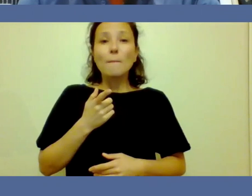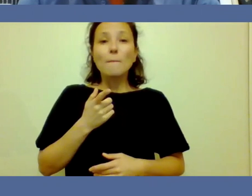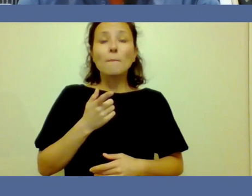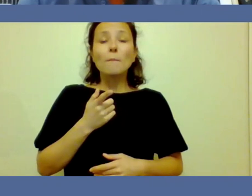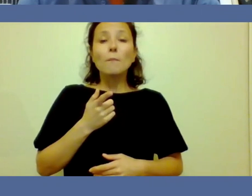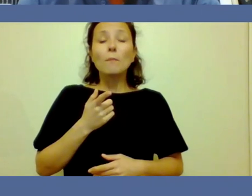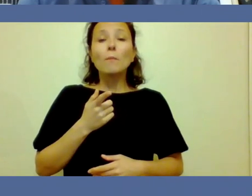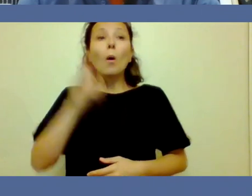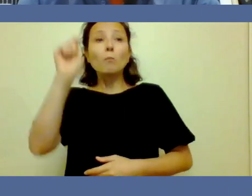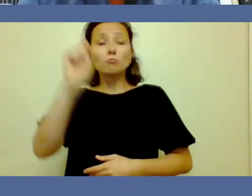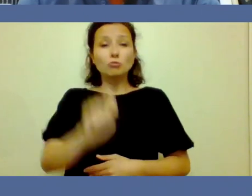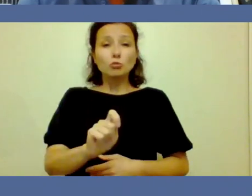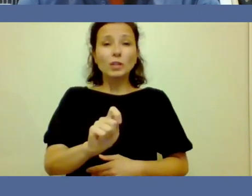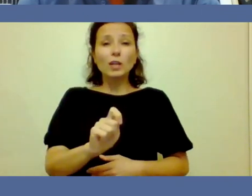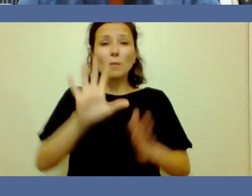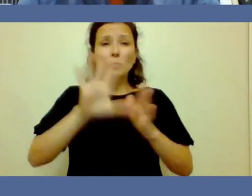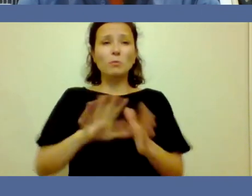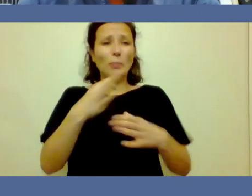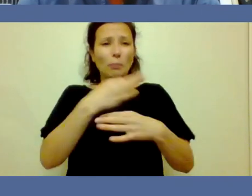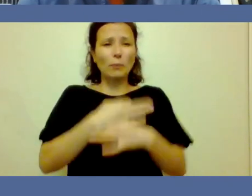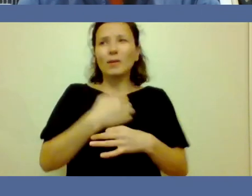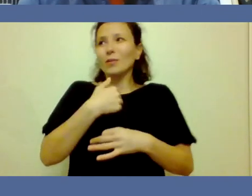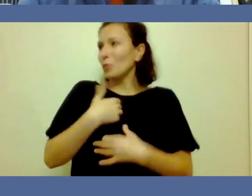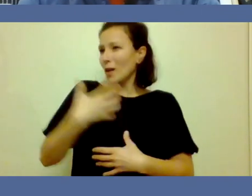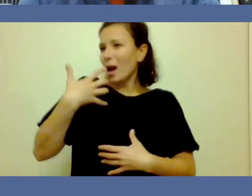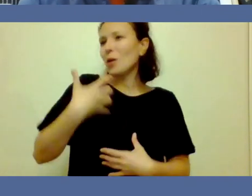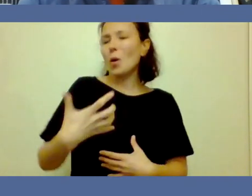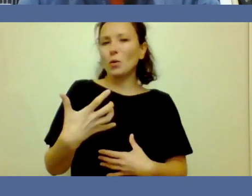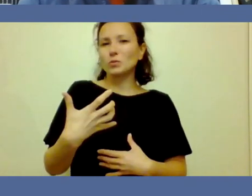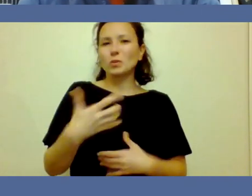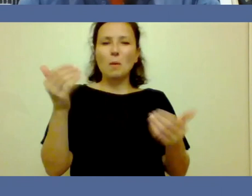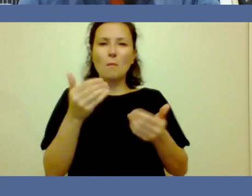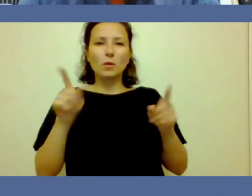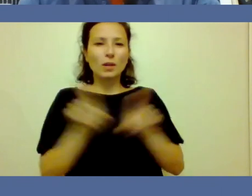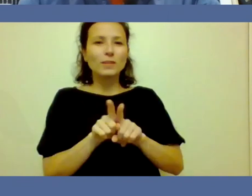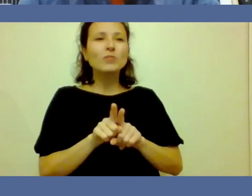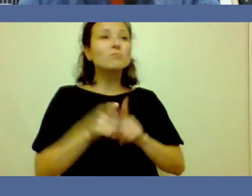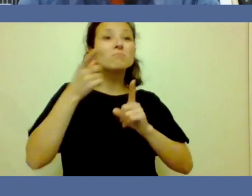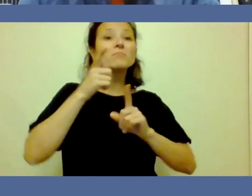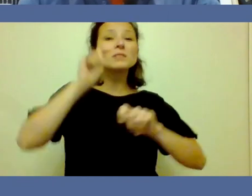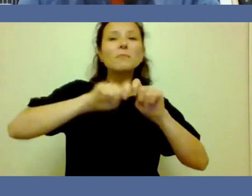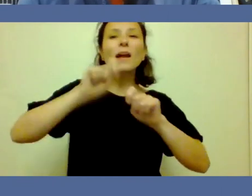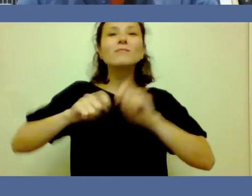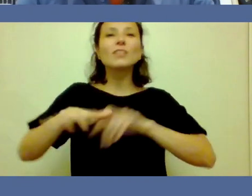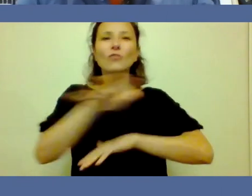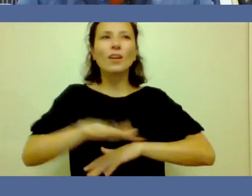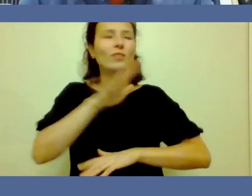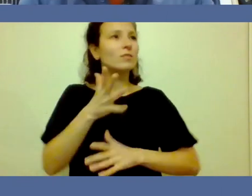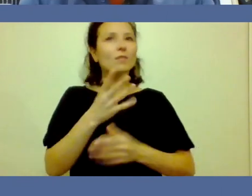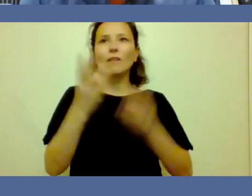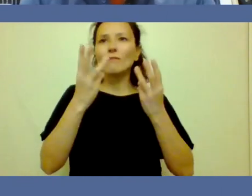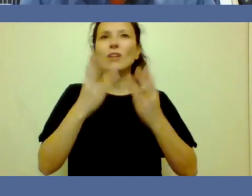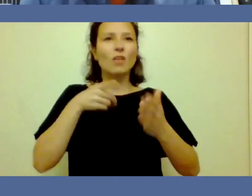to oni mnie goszczą, w sensie ja jestem gościem, mogę też przy okazji badać teren, a to jest bezcenne, na przykład